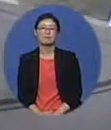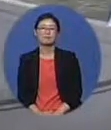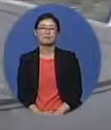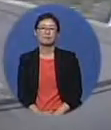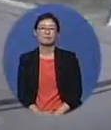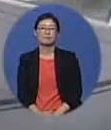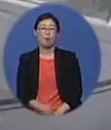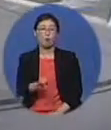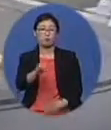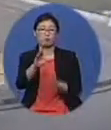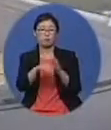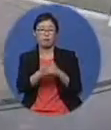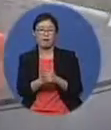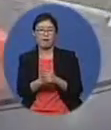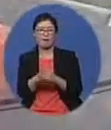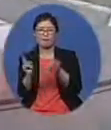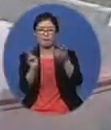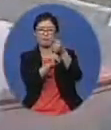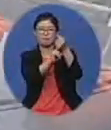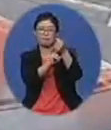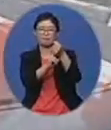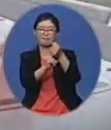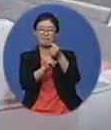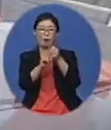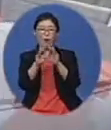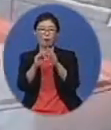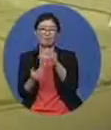하지만 그 순간 기적이 일어났습니다.